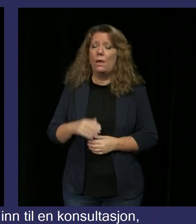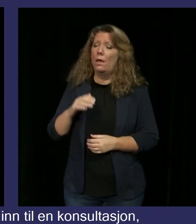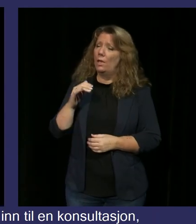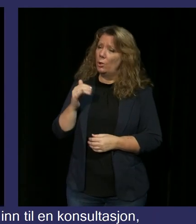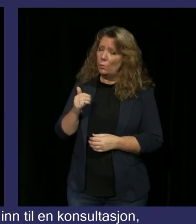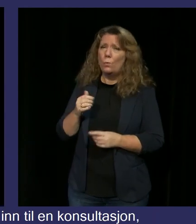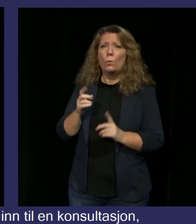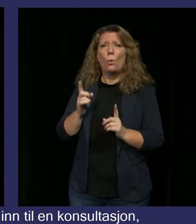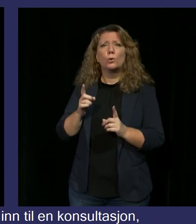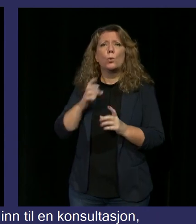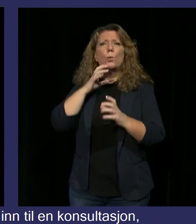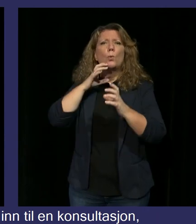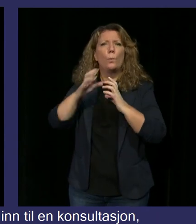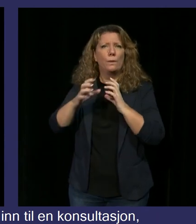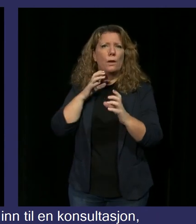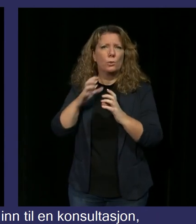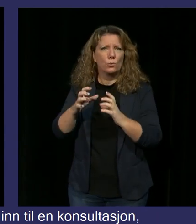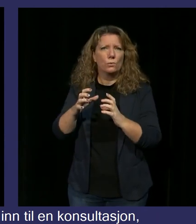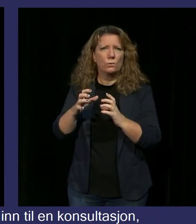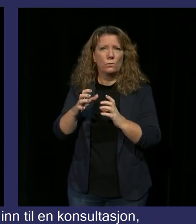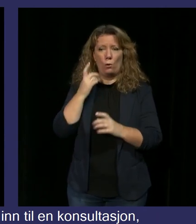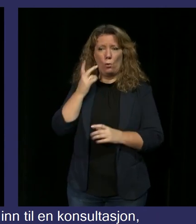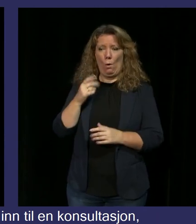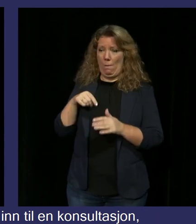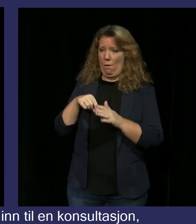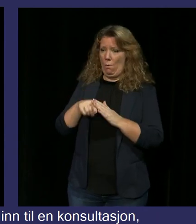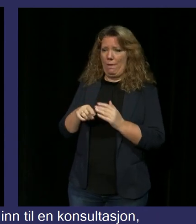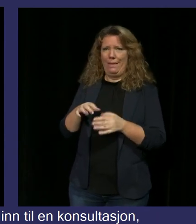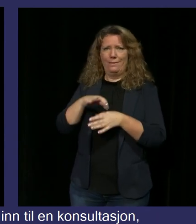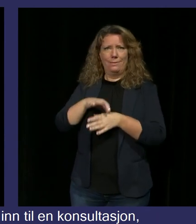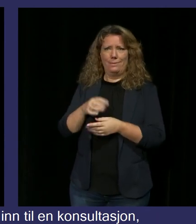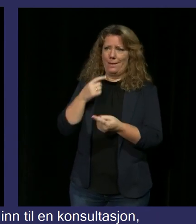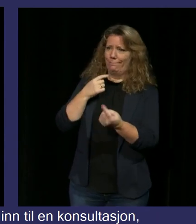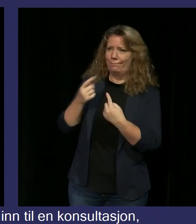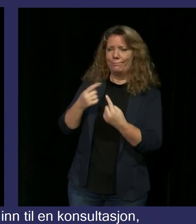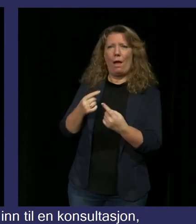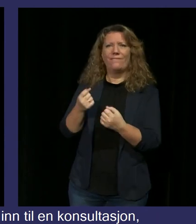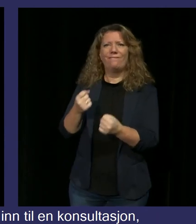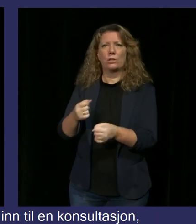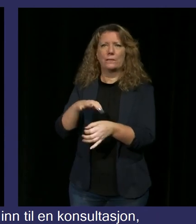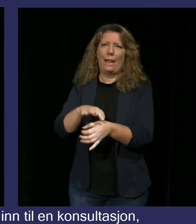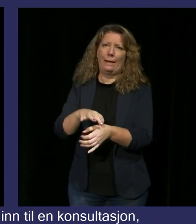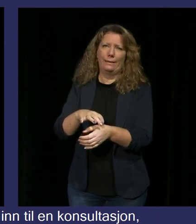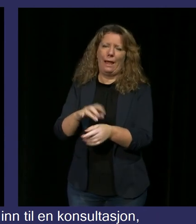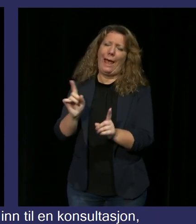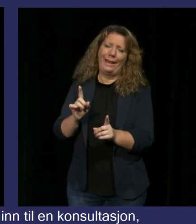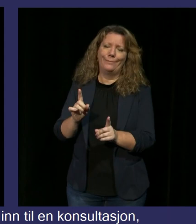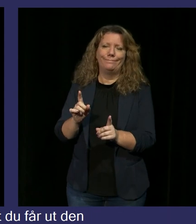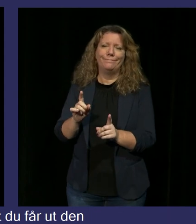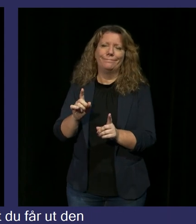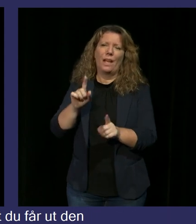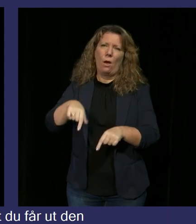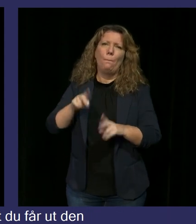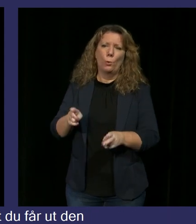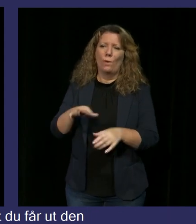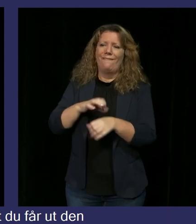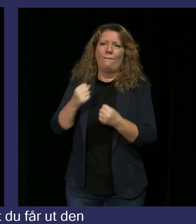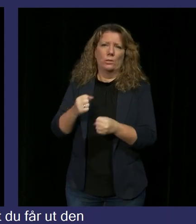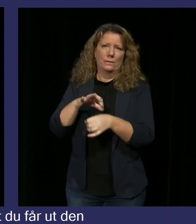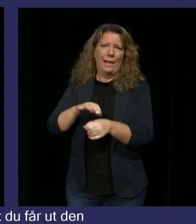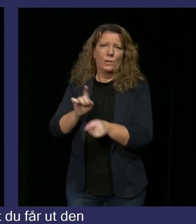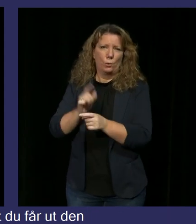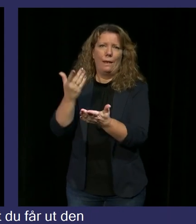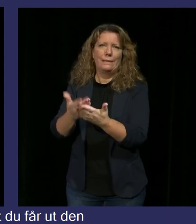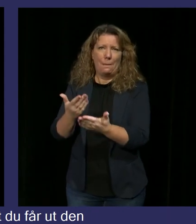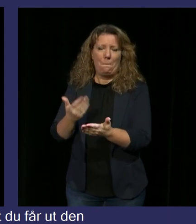du føler at når du går inn på til en konsultasjon, at fastlegen, eller bruk fastlegen som et eksempel, da, at du faktisk